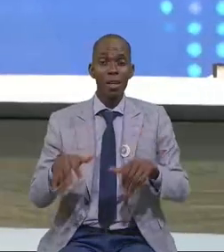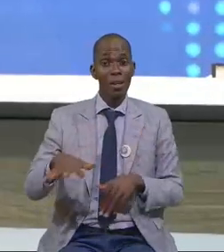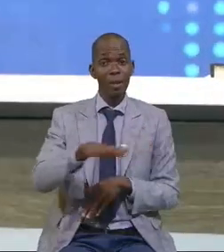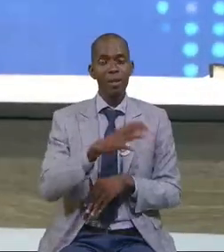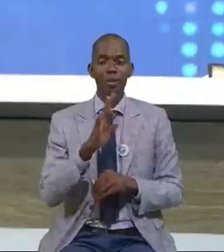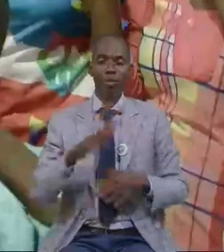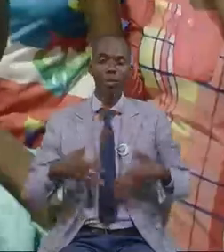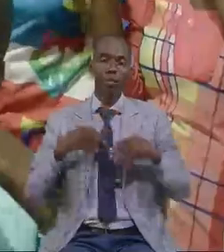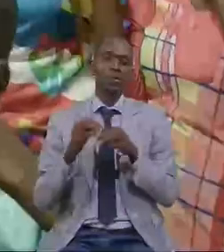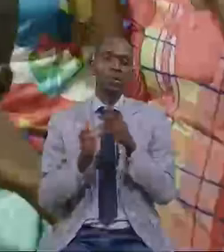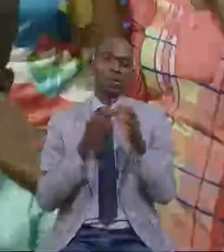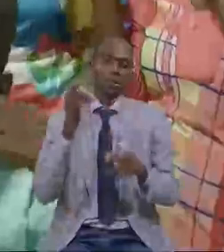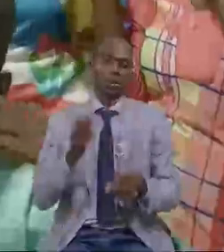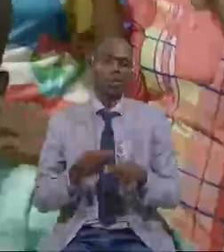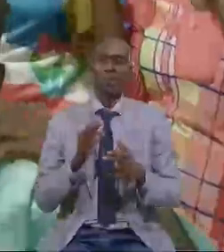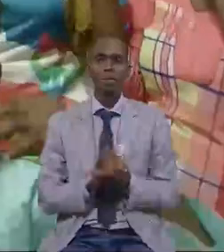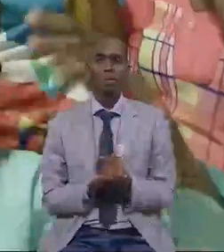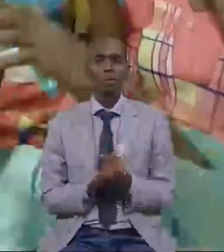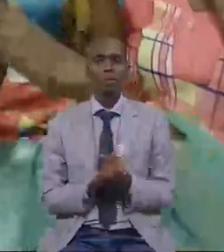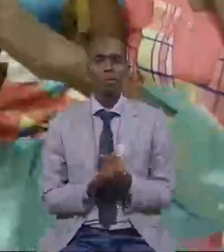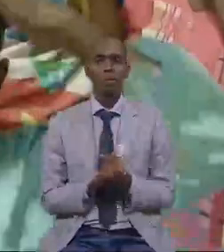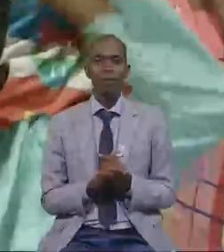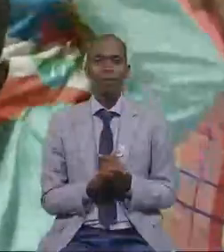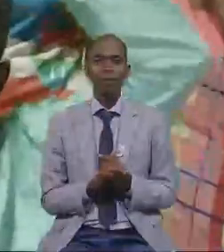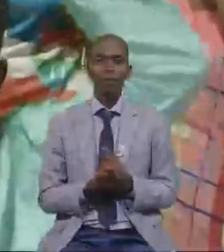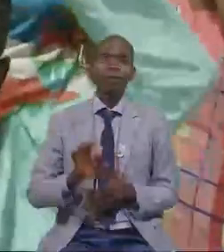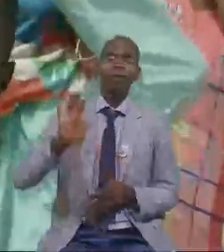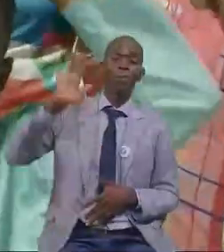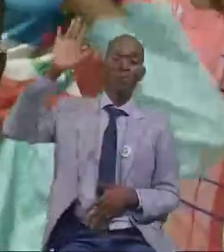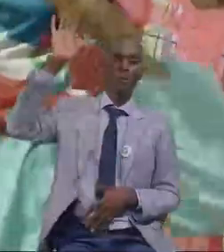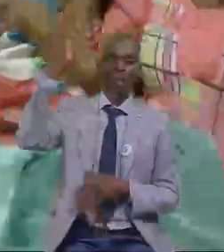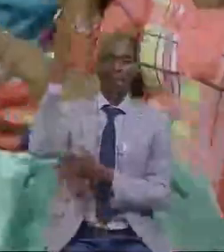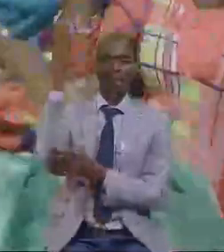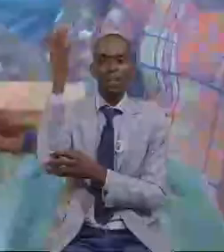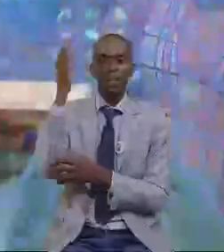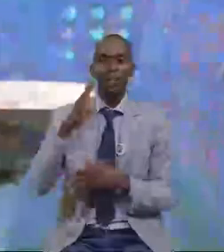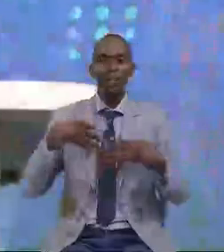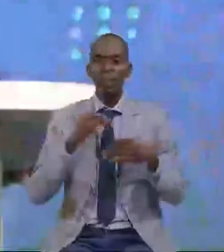les domaines de votre vie. Les mains levées, la guérison vient.